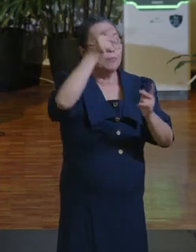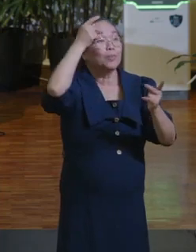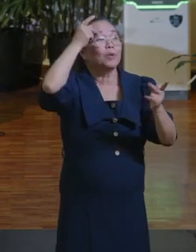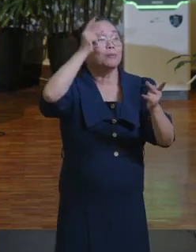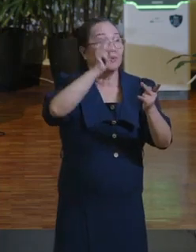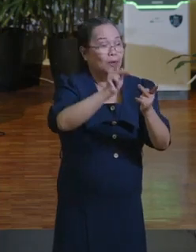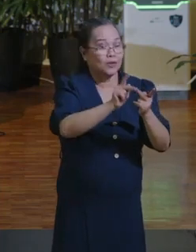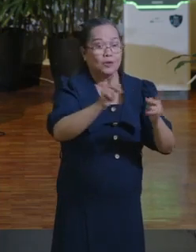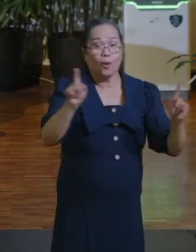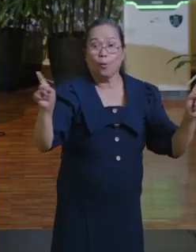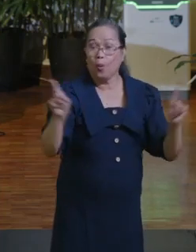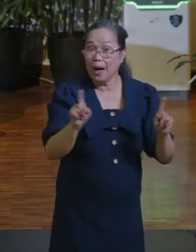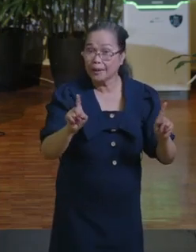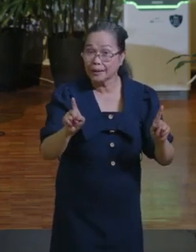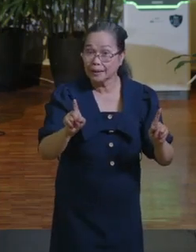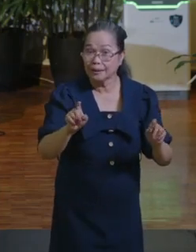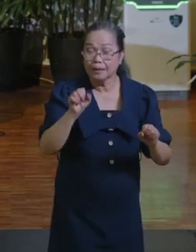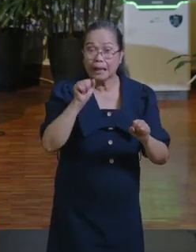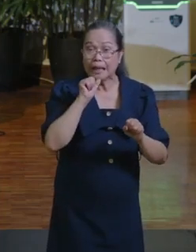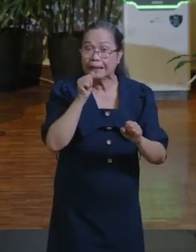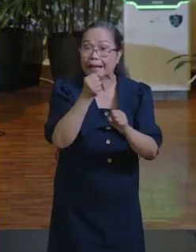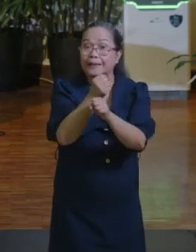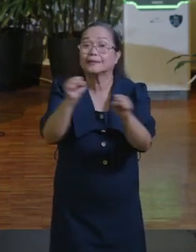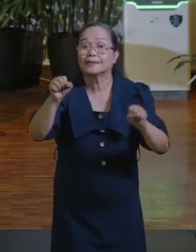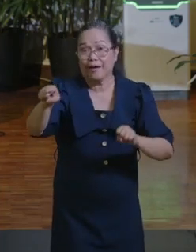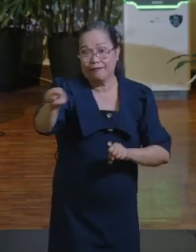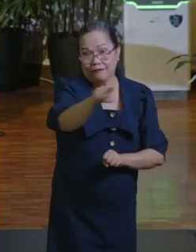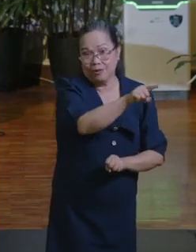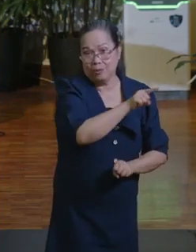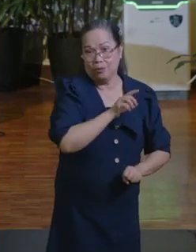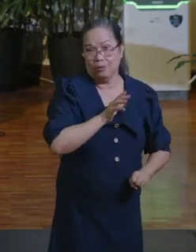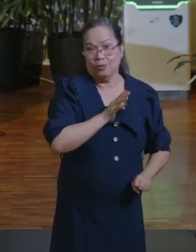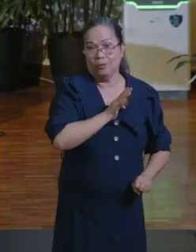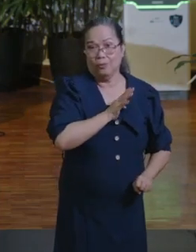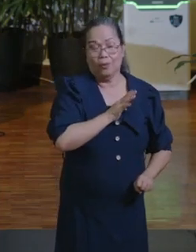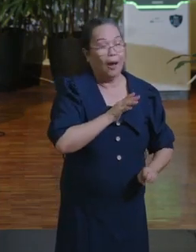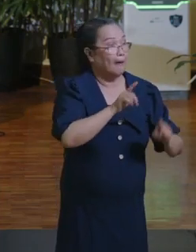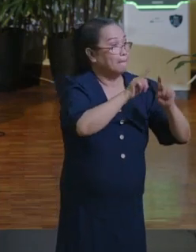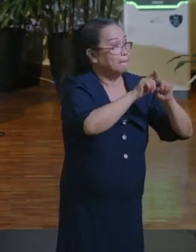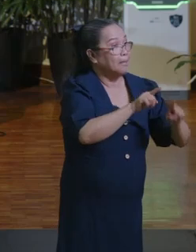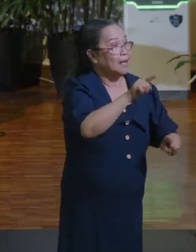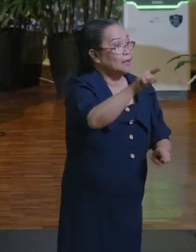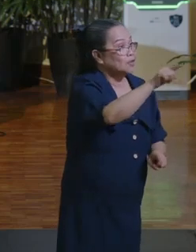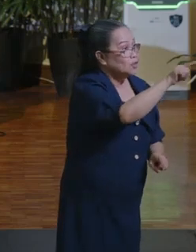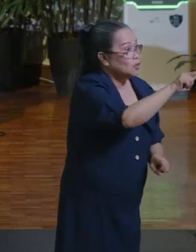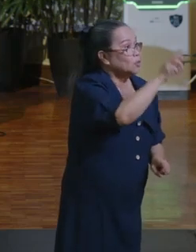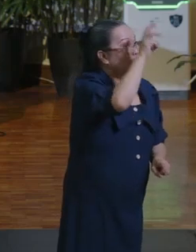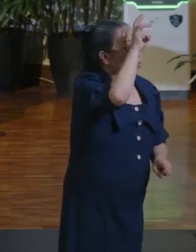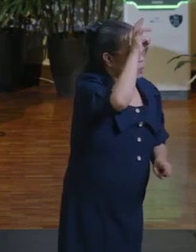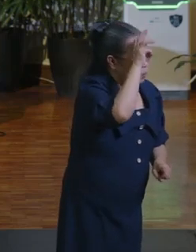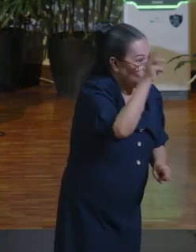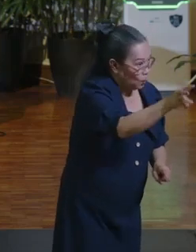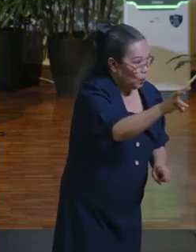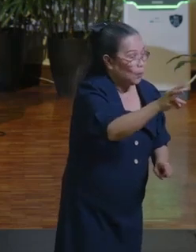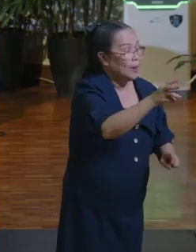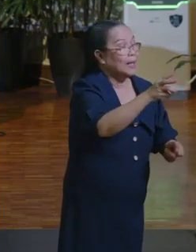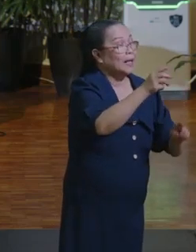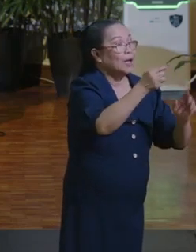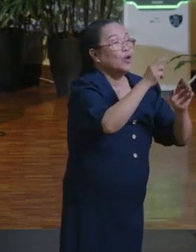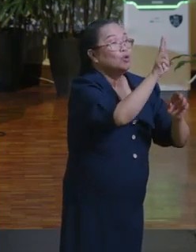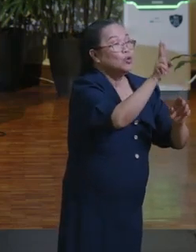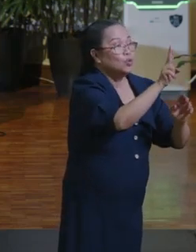Pablo, ay hindi upang magligtas, kundi upang magsilbi